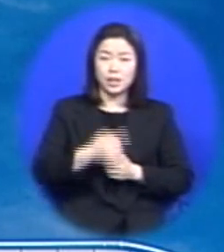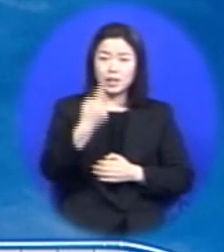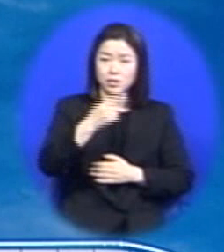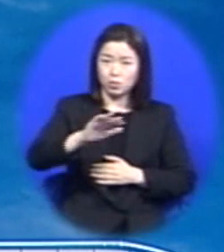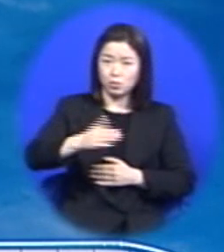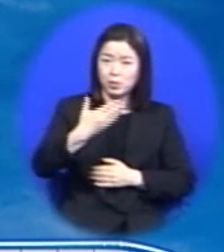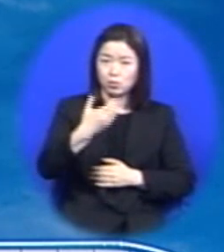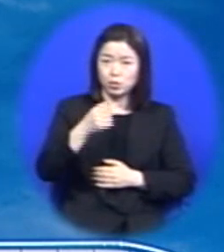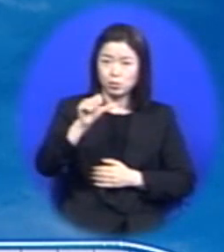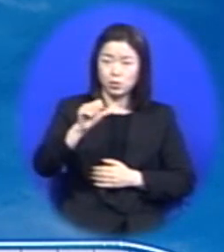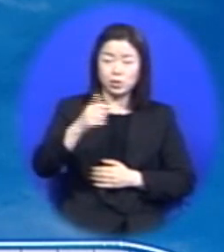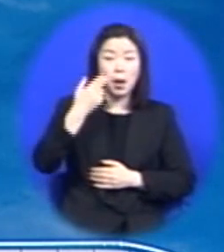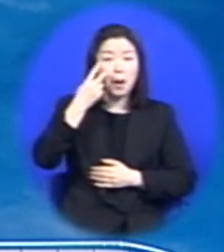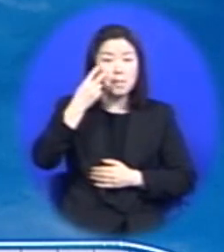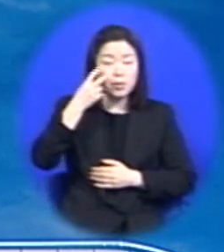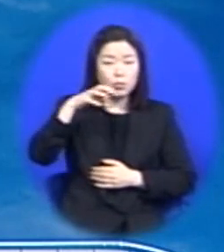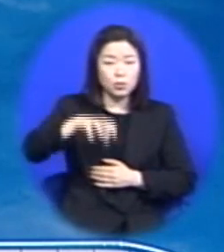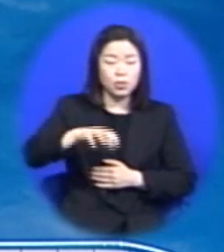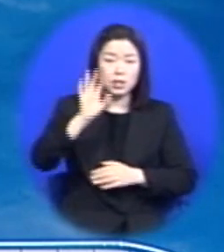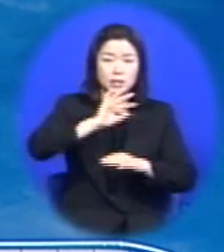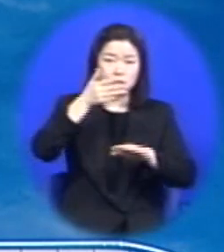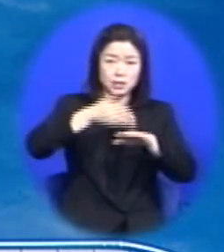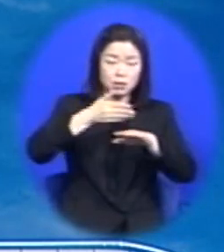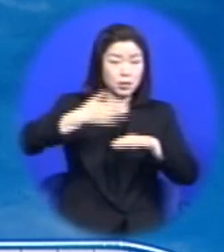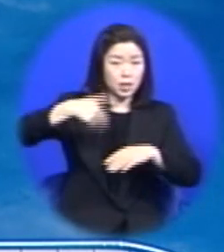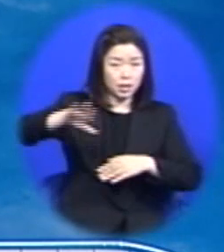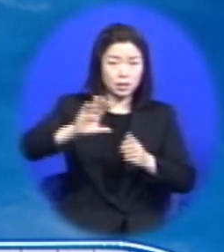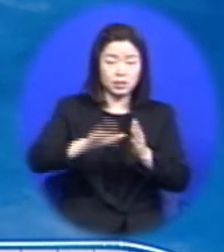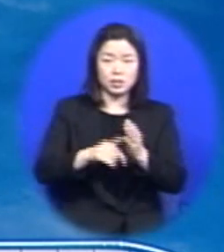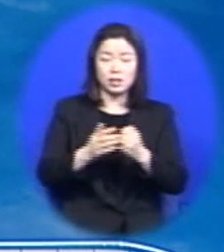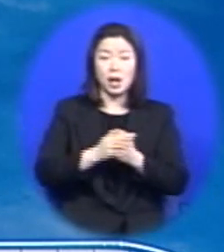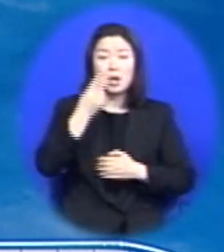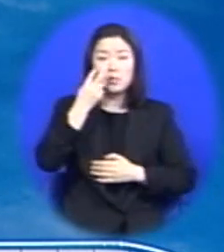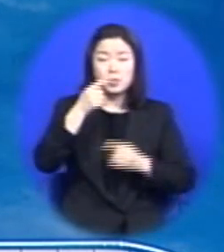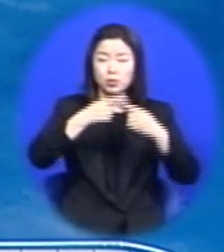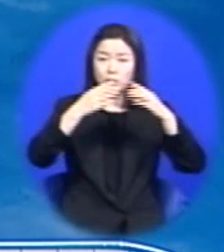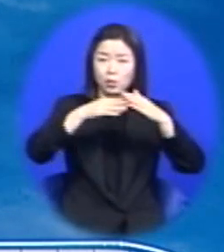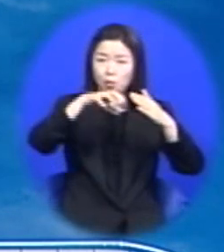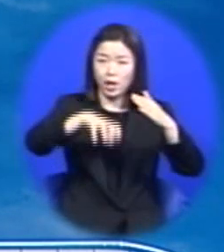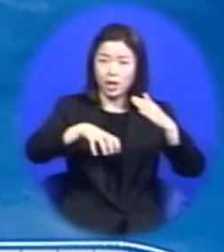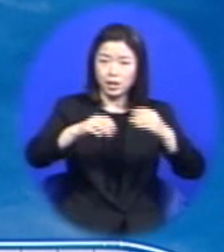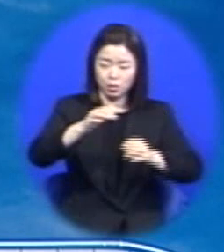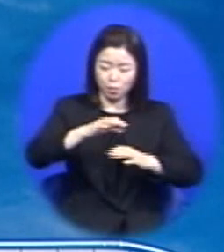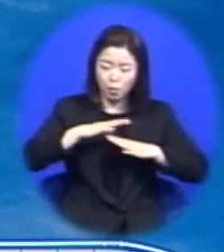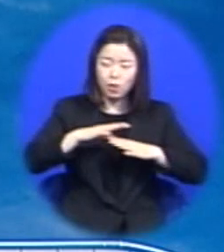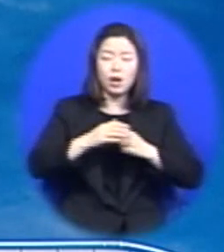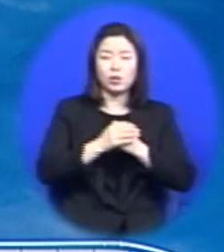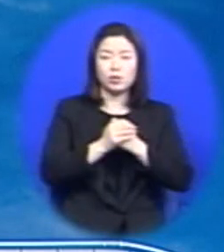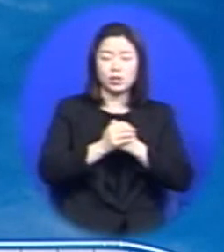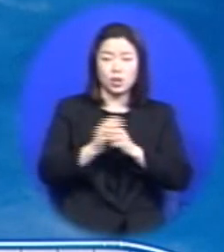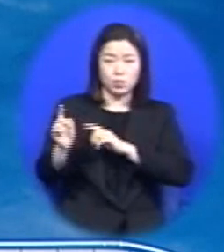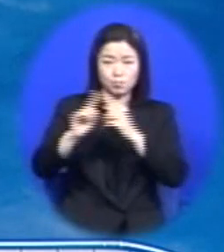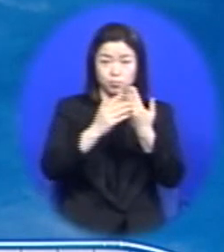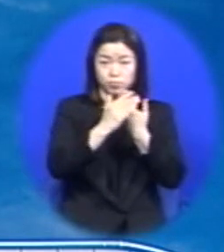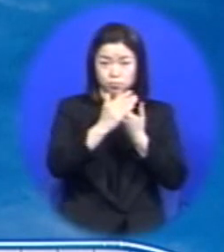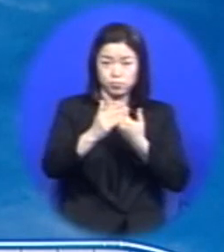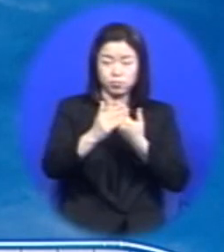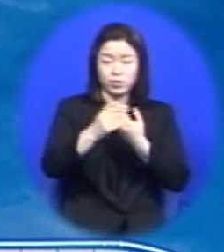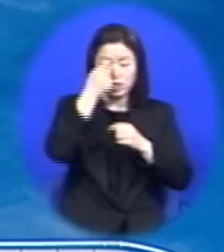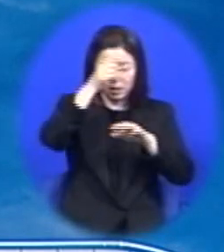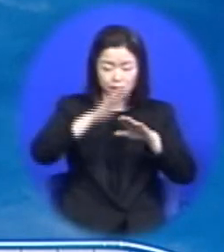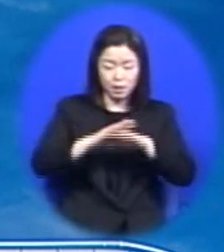1995년 미국에 세미나를 갔었는데 미국 교회 안에 놀라운 부흥이 일어나고 있었던 거예요. 예배